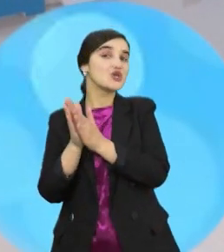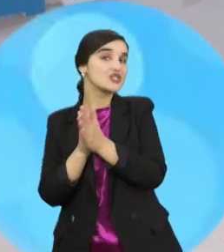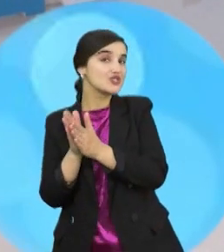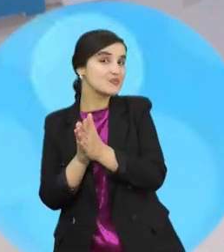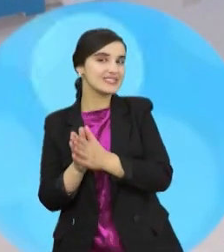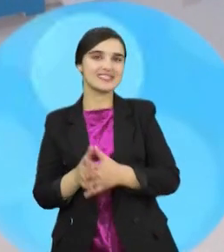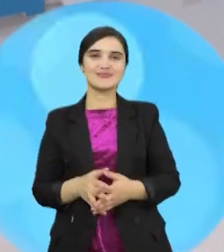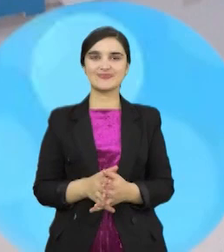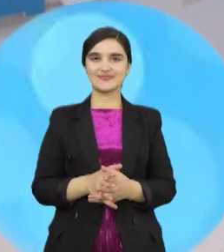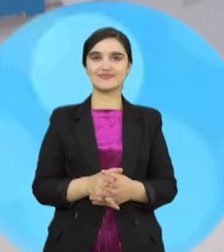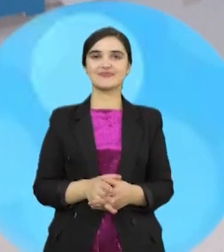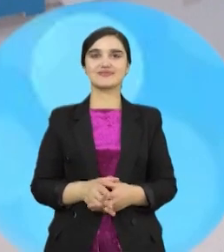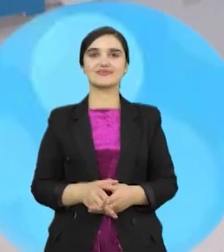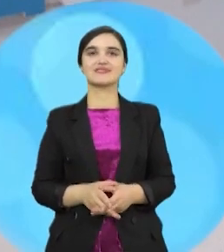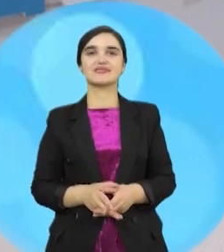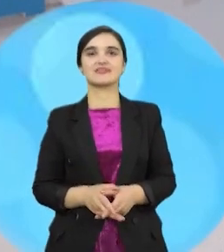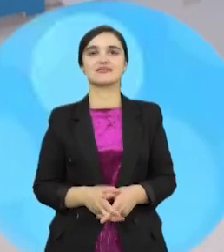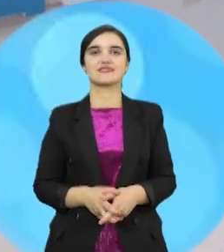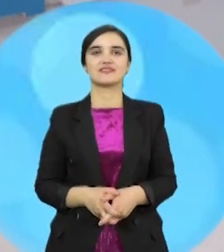اون سویش میدهیم